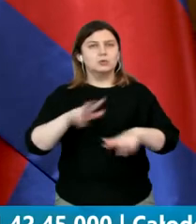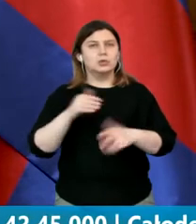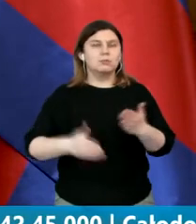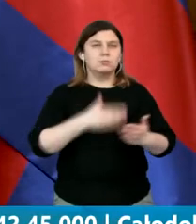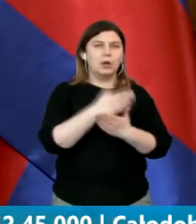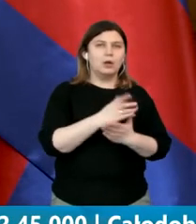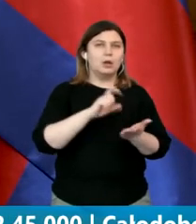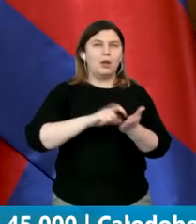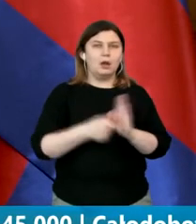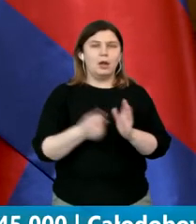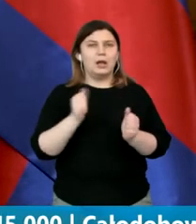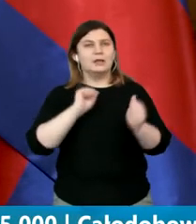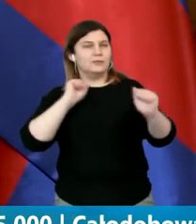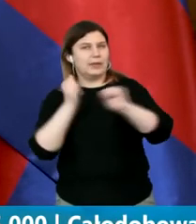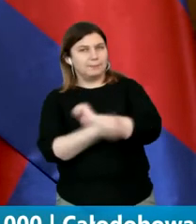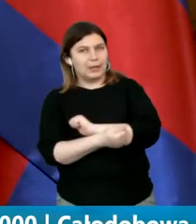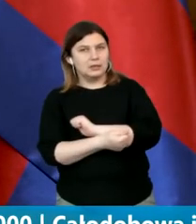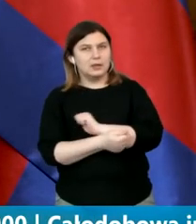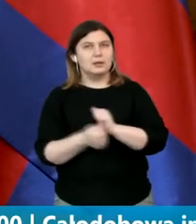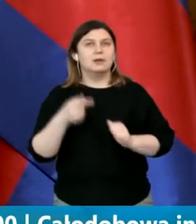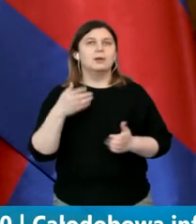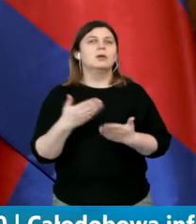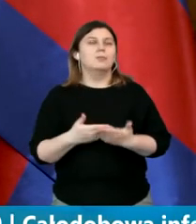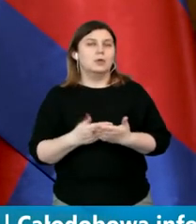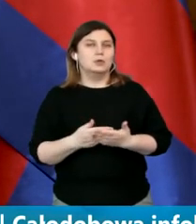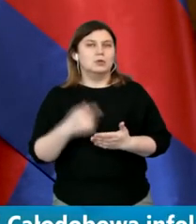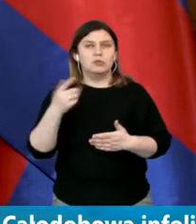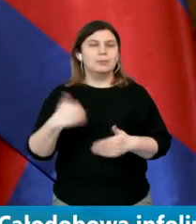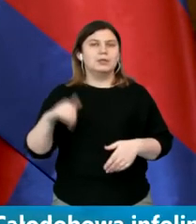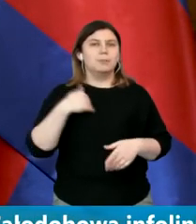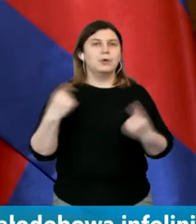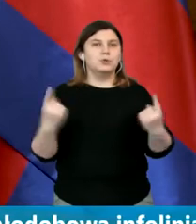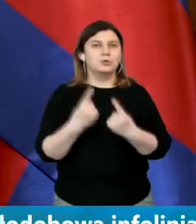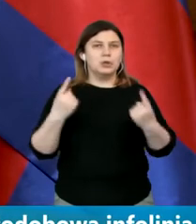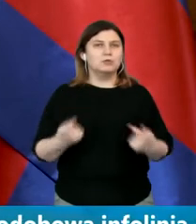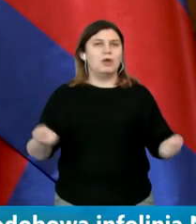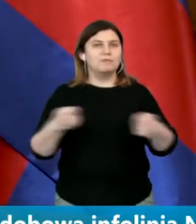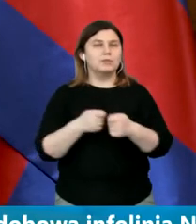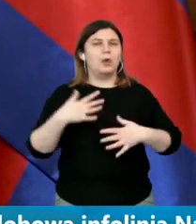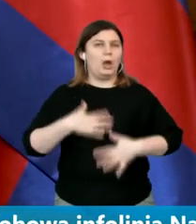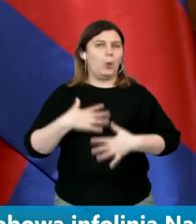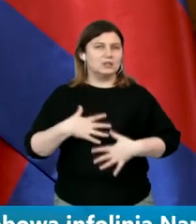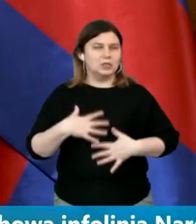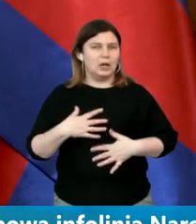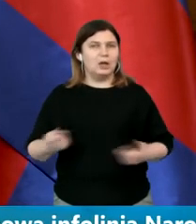lokal zamienny, po to, żeby właśnie nie było takich sytuacji, że jest wspólna łazienka,